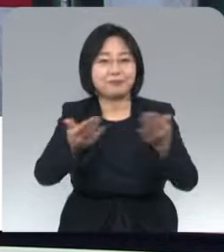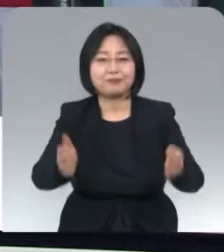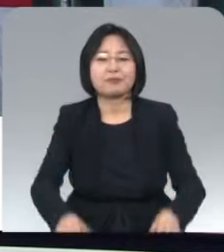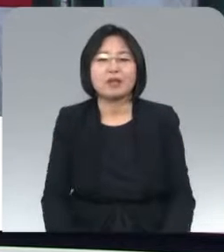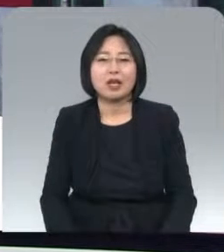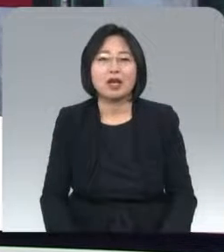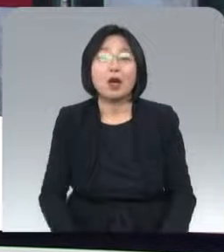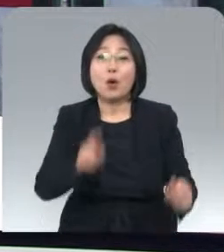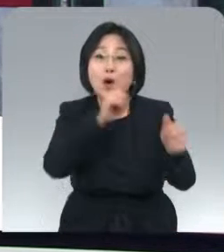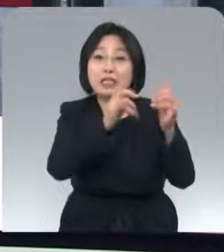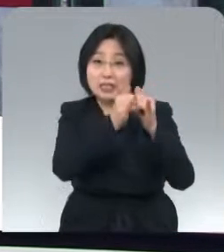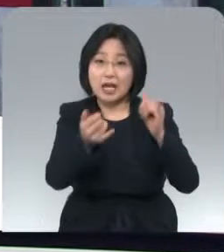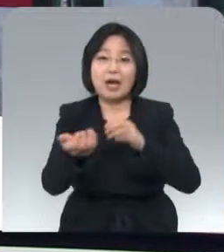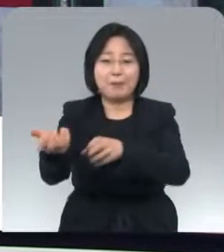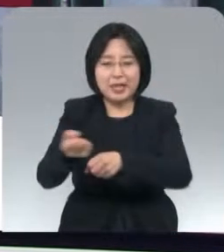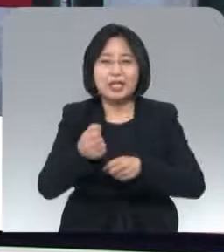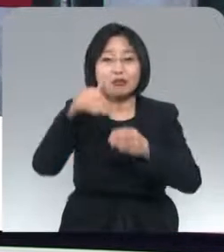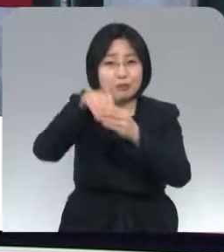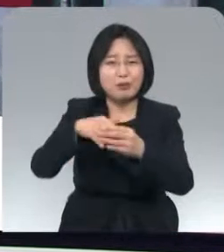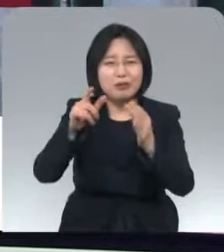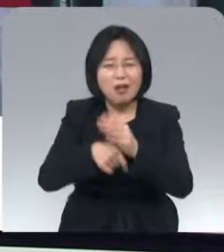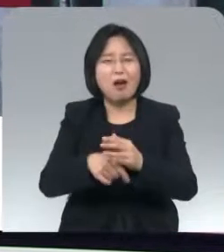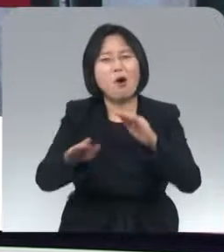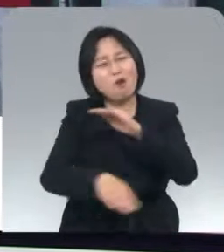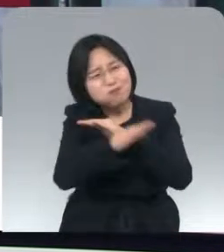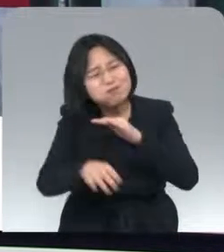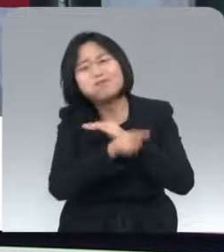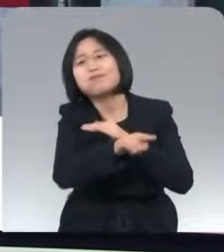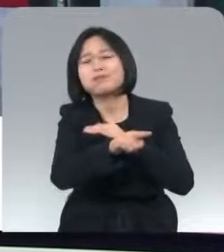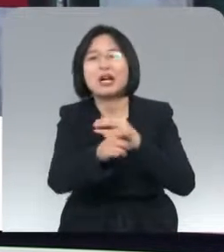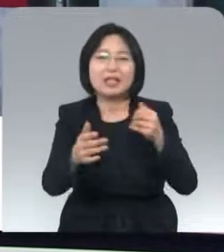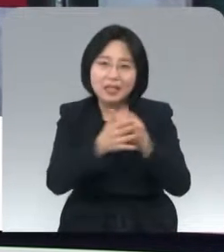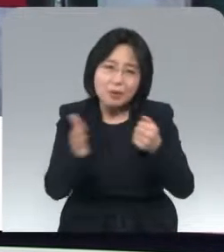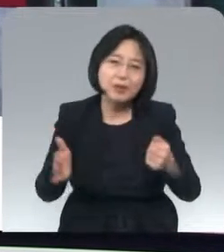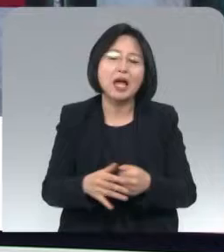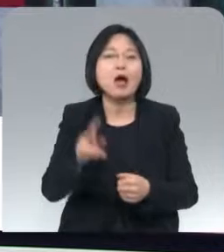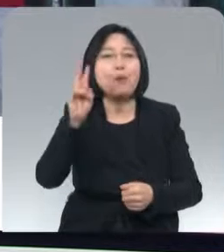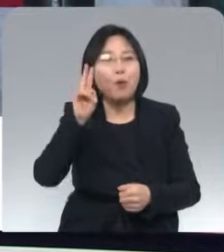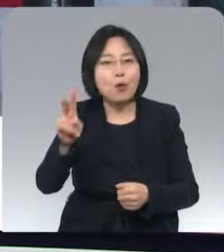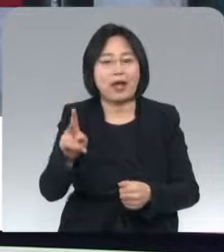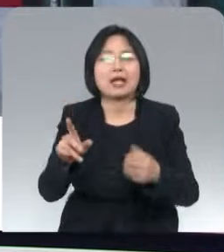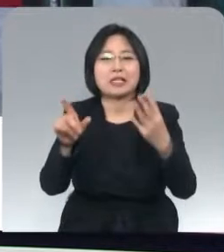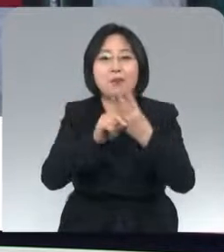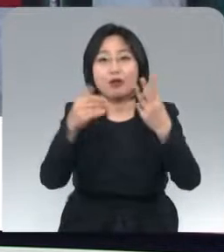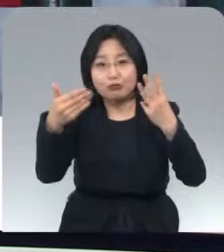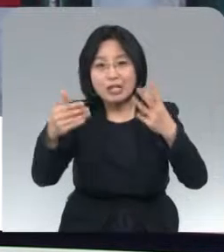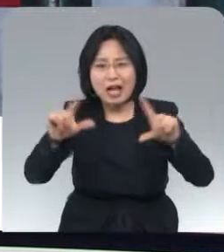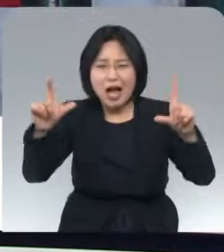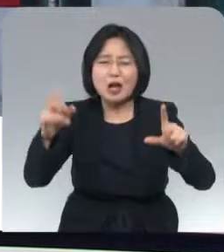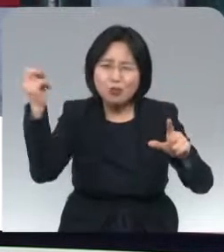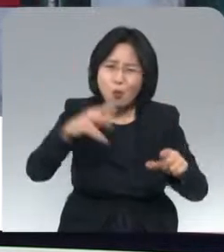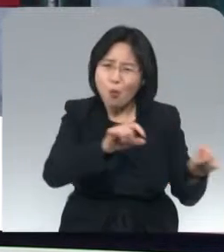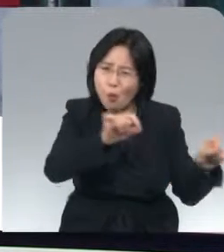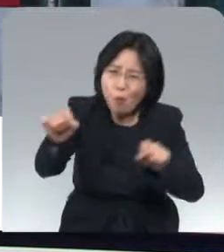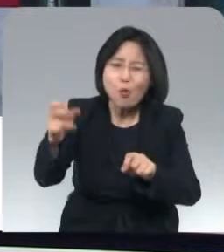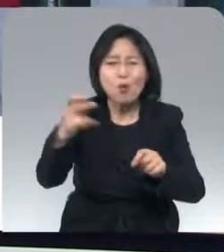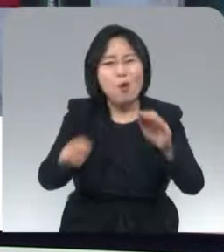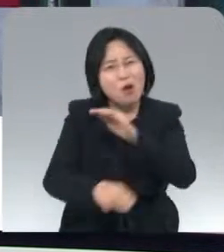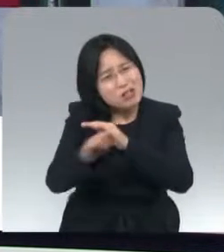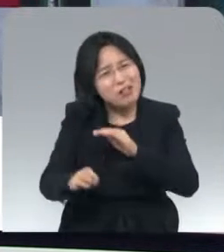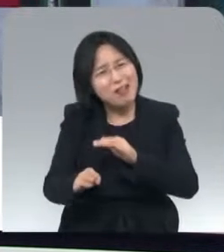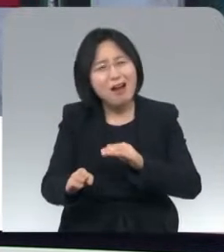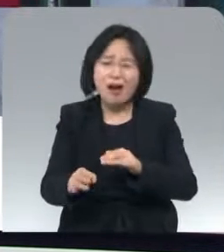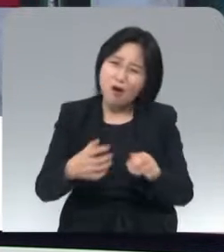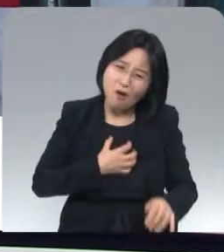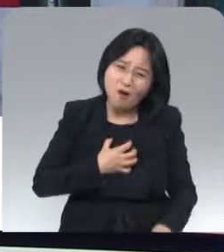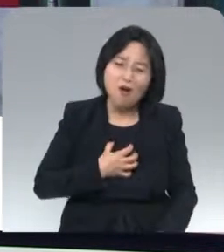이 코로나19 확진자 사전투표에서 부실한 관리가 논란이 된 걸 놓고 이 모레 선거 당일에도 이런 혼란이 재현되는 것 아니냐는 우려가